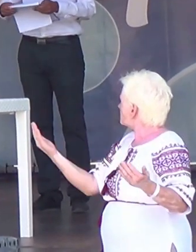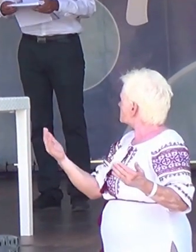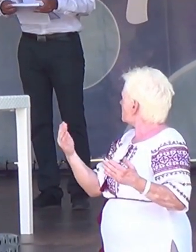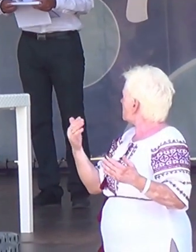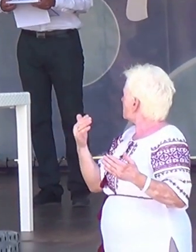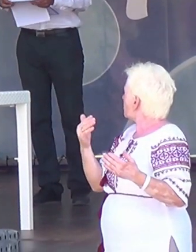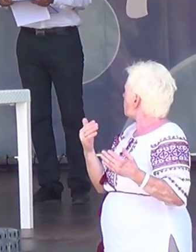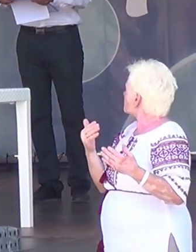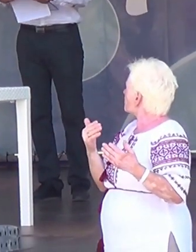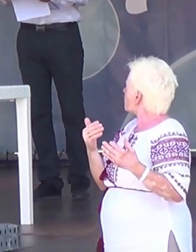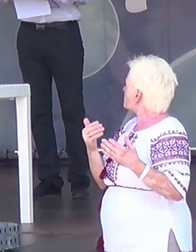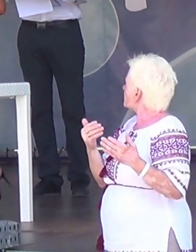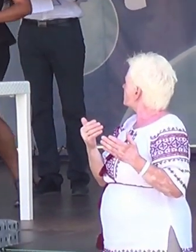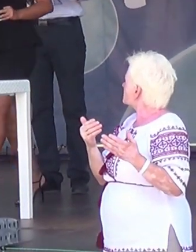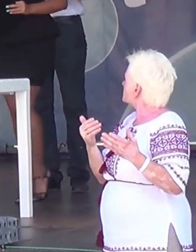свои надежды.